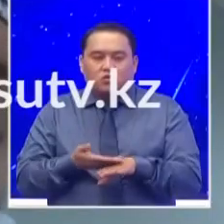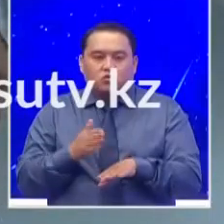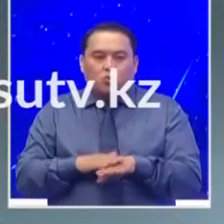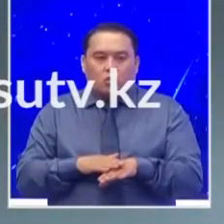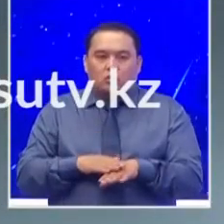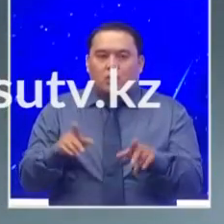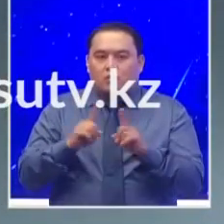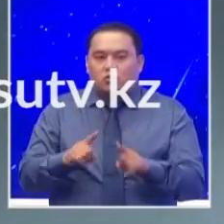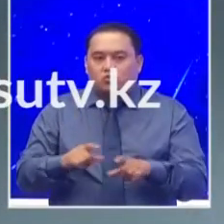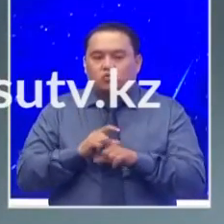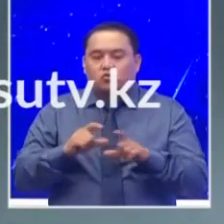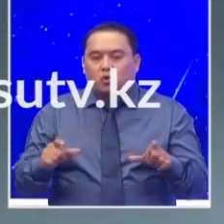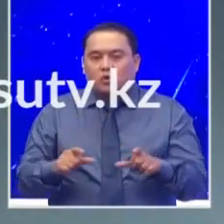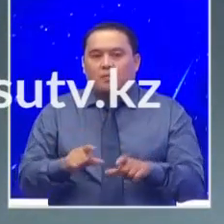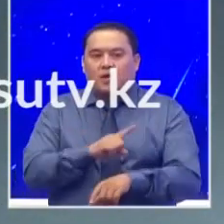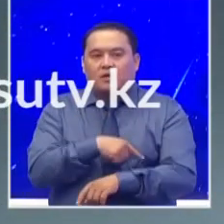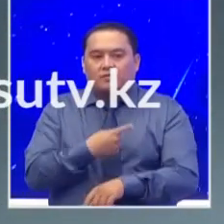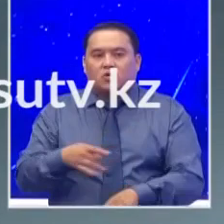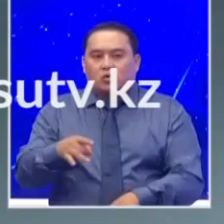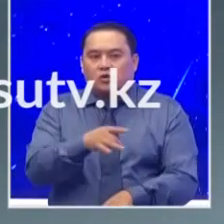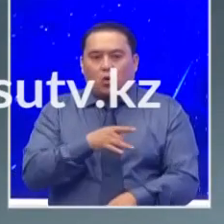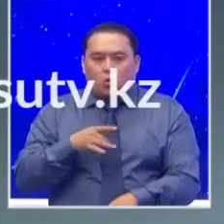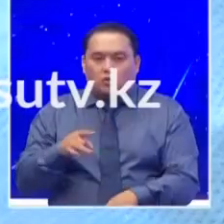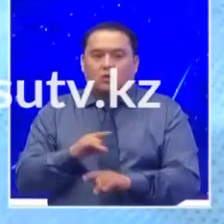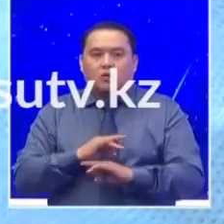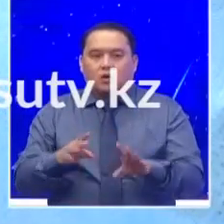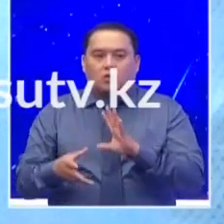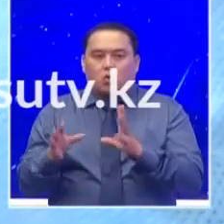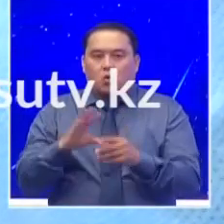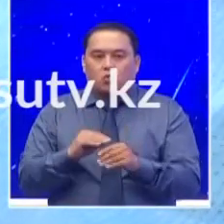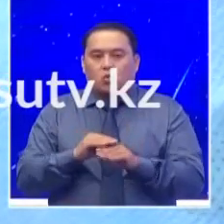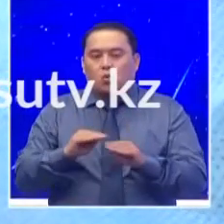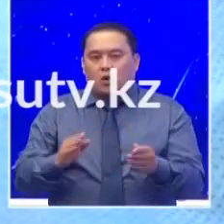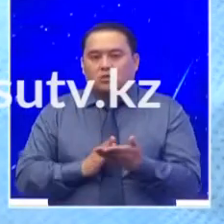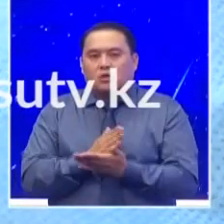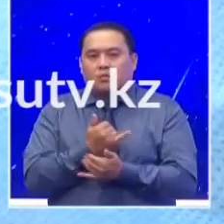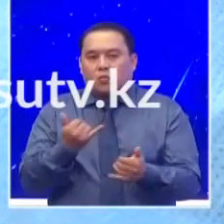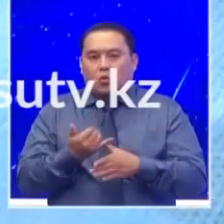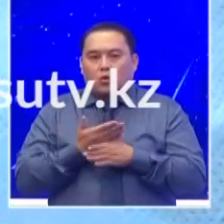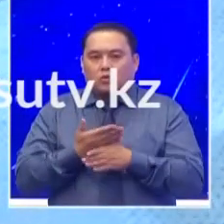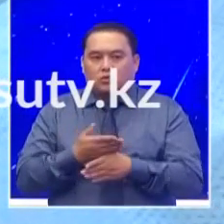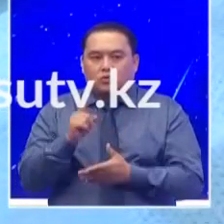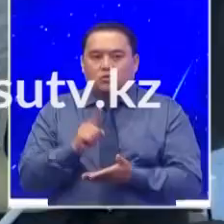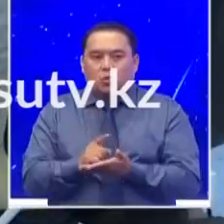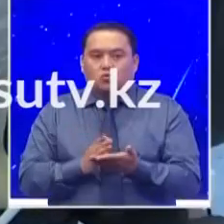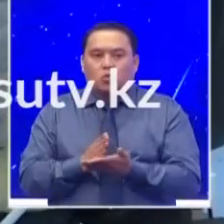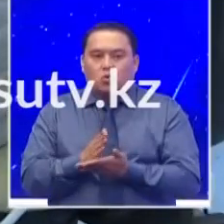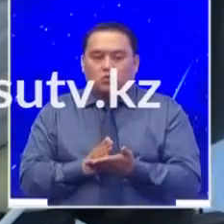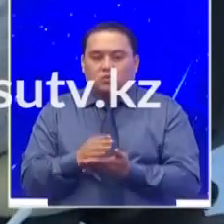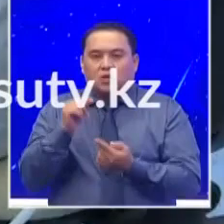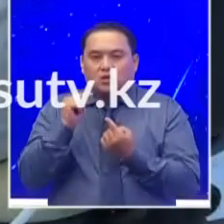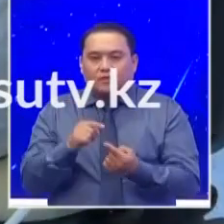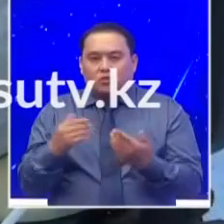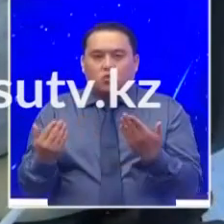стал своеобразной школой для медиков всего региона. Как итог, уровень оказания медпомощи на должном уровне.